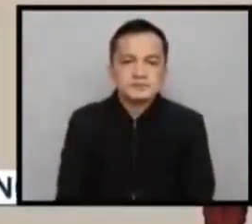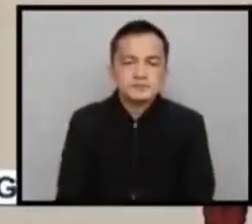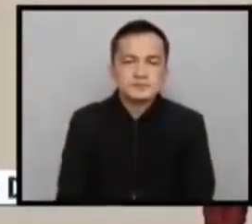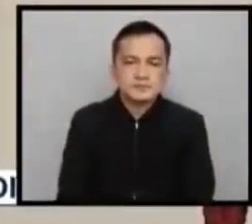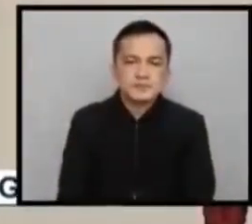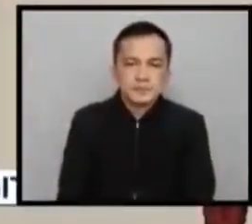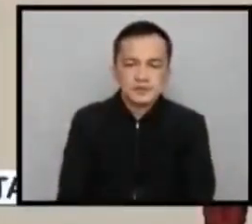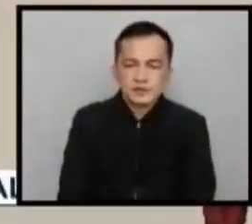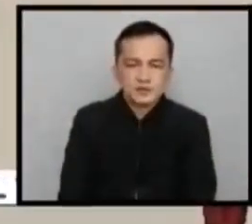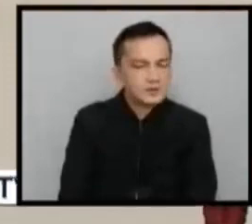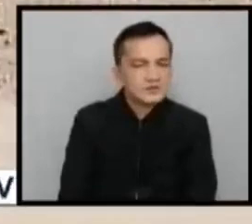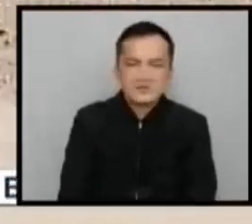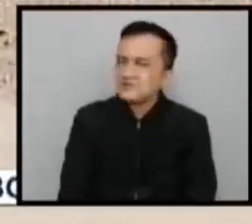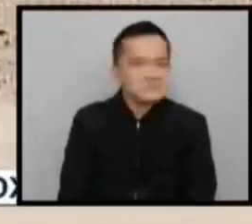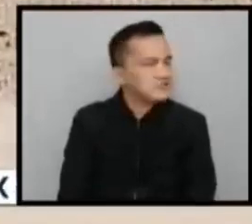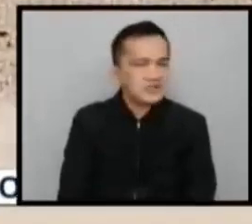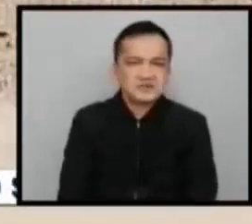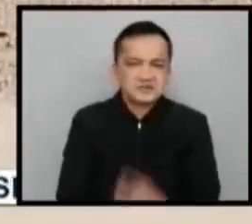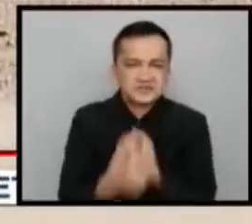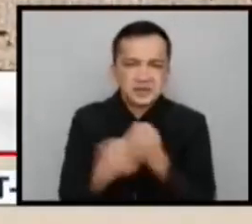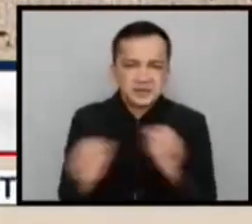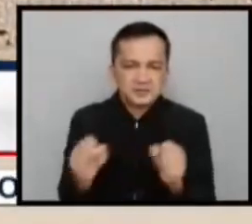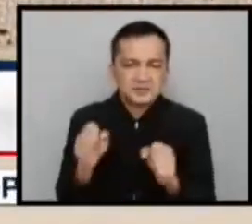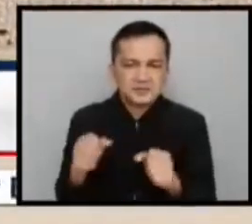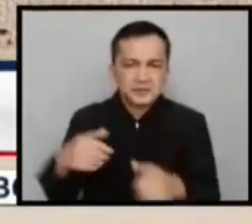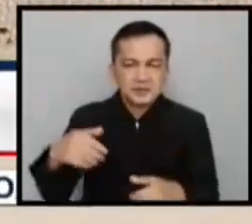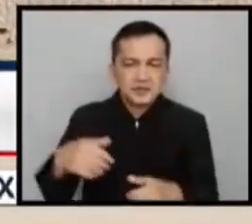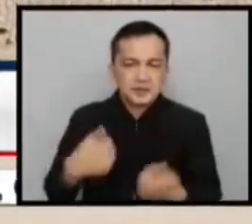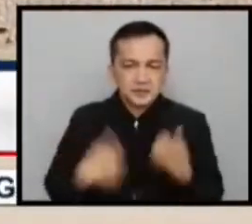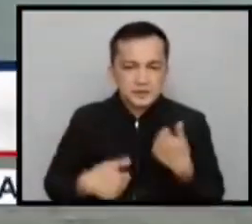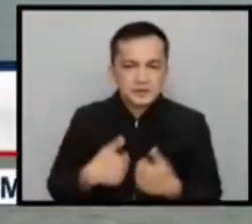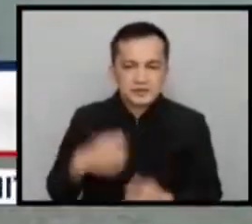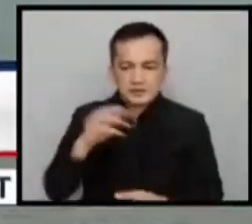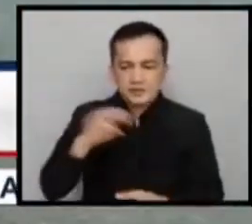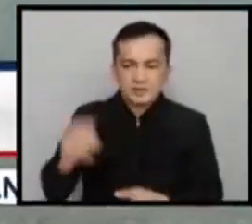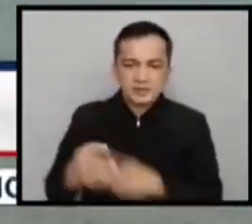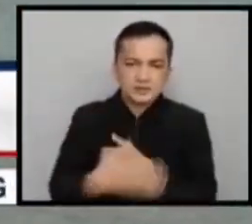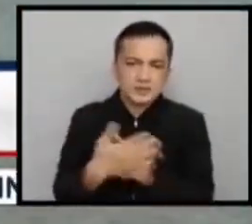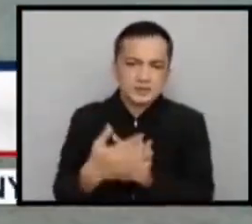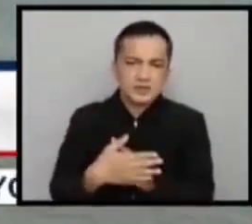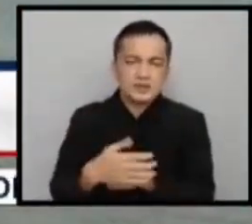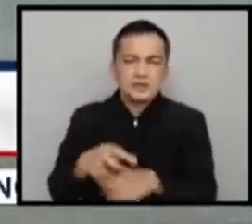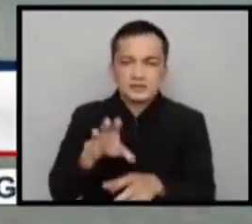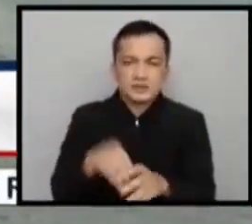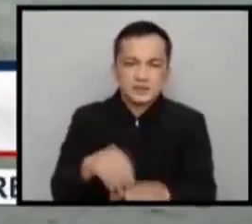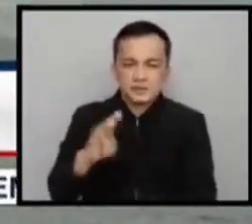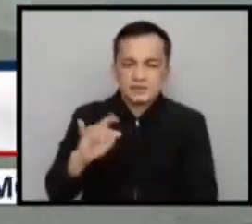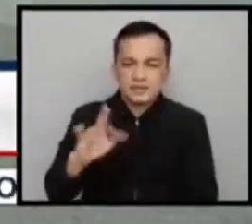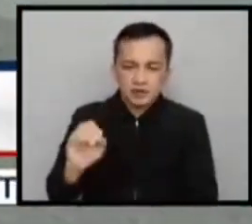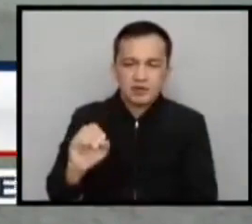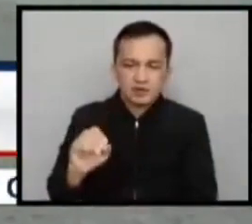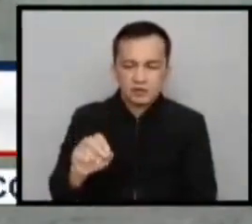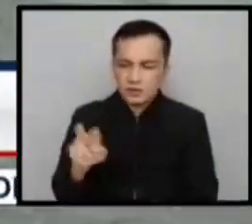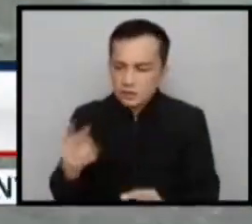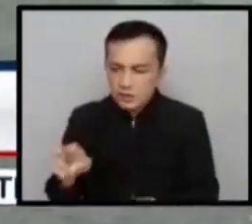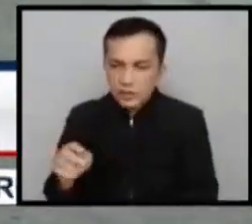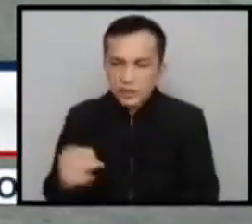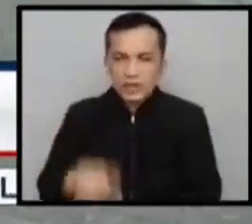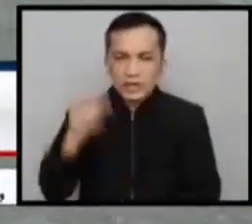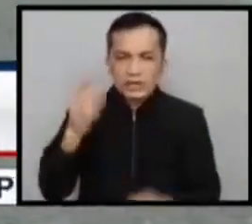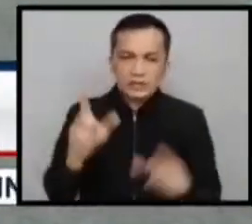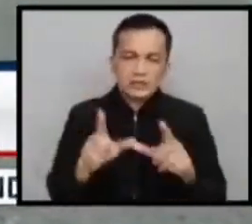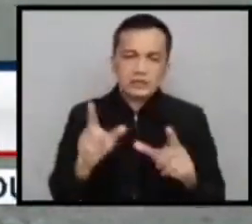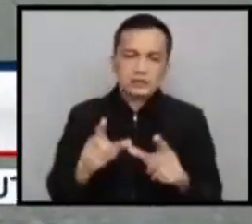Hindi pa rin ligtas, maligo sa Manila Bay kasama na ang Baseco Beach. Bunsod ito ng nakitang mataas na level ng